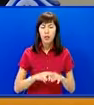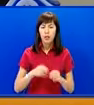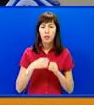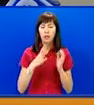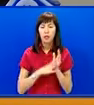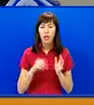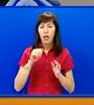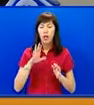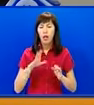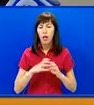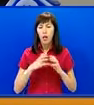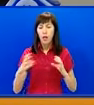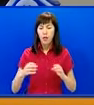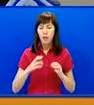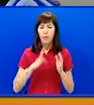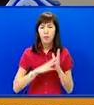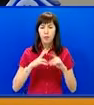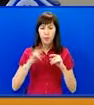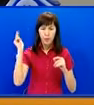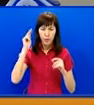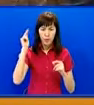19 автобусов учащихся еще 9 школ.